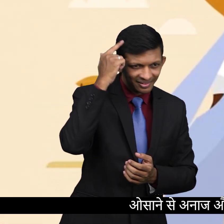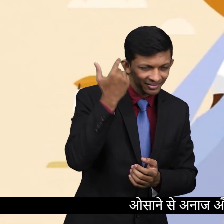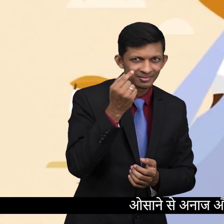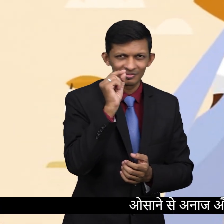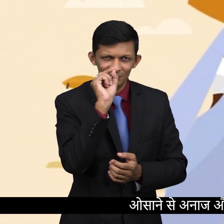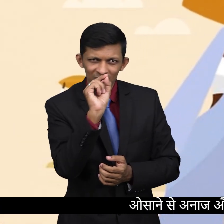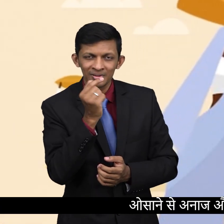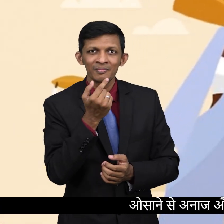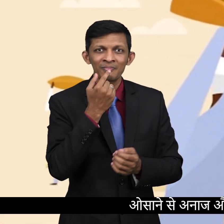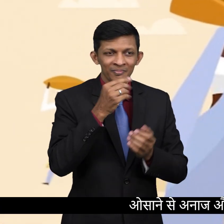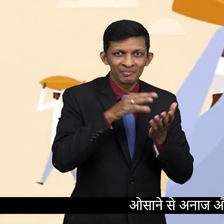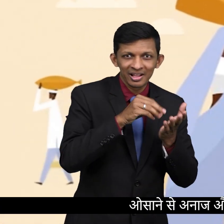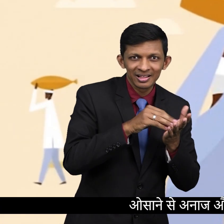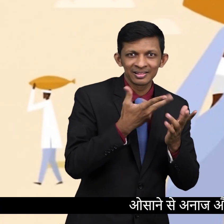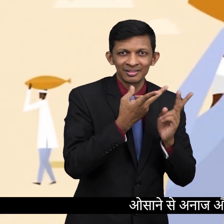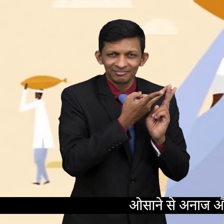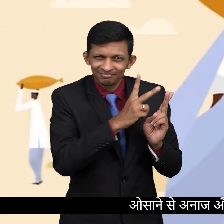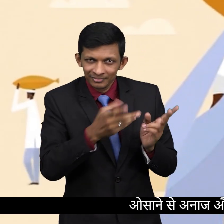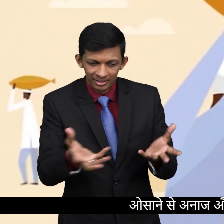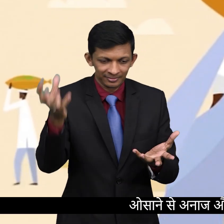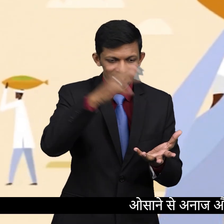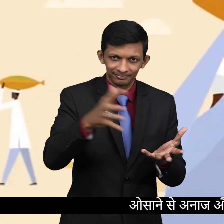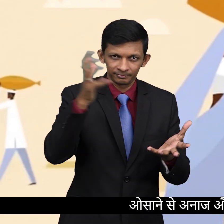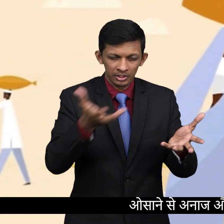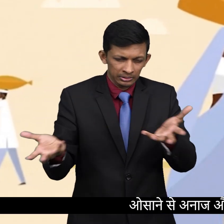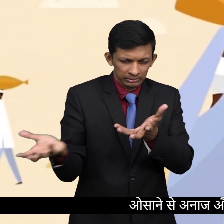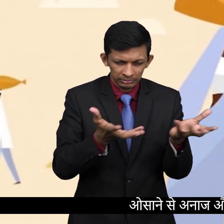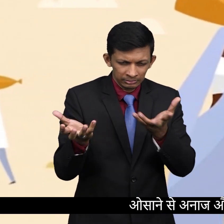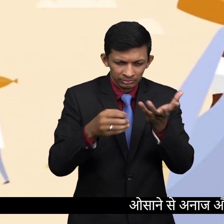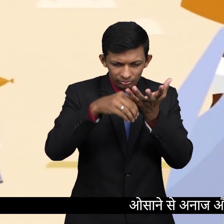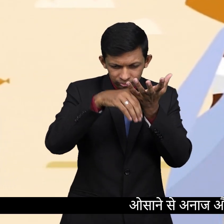ओसाने से अनाज और भूसी को अलग किया जाता है।